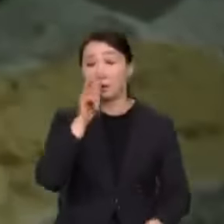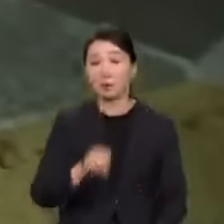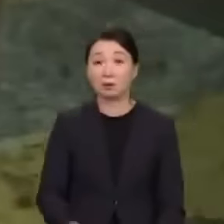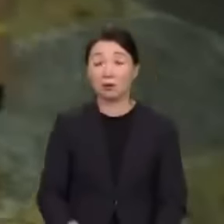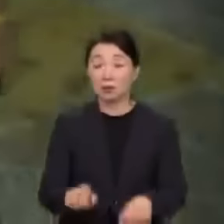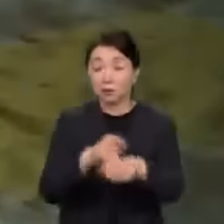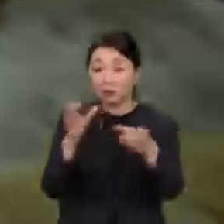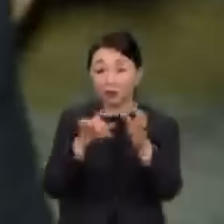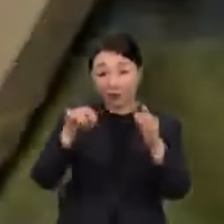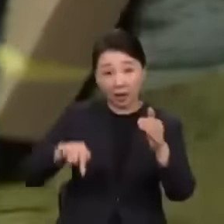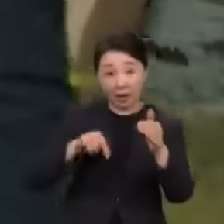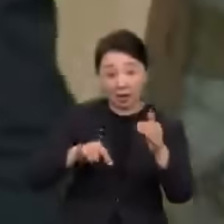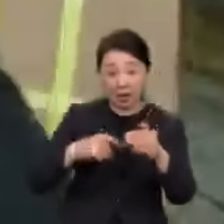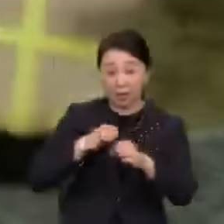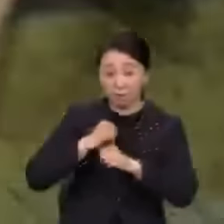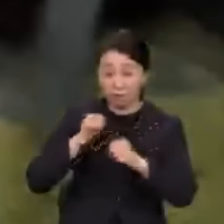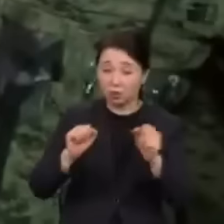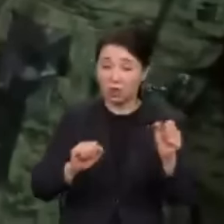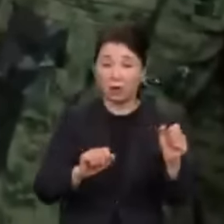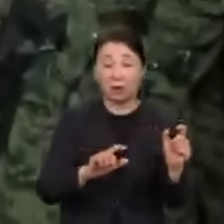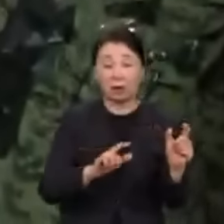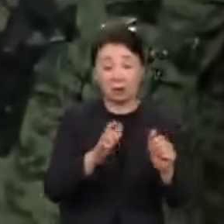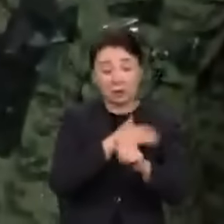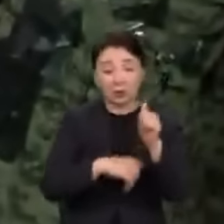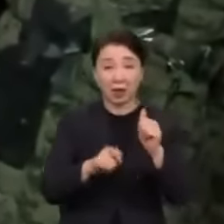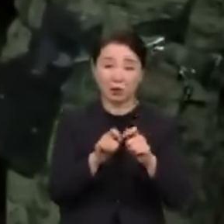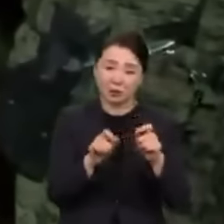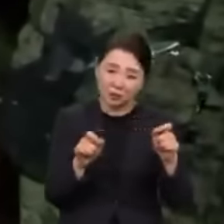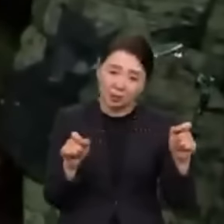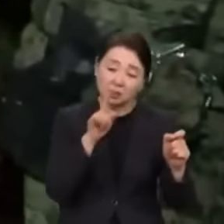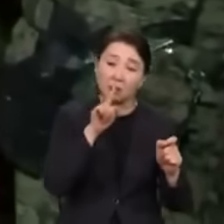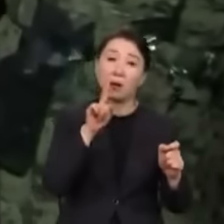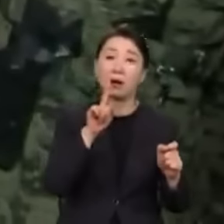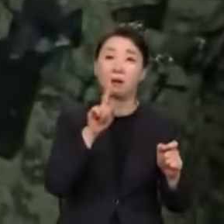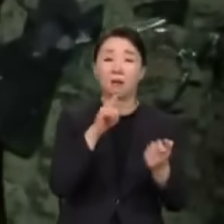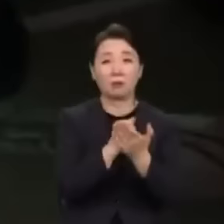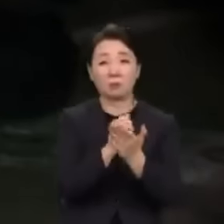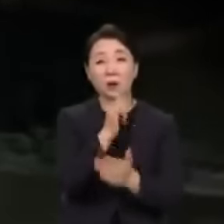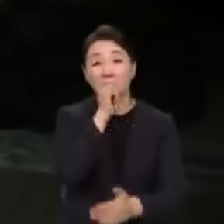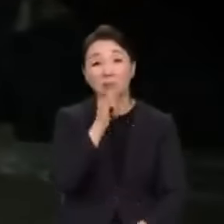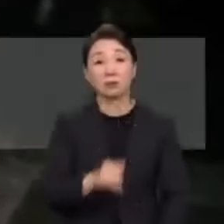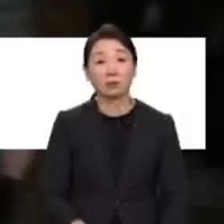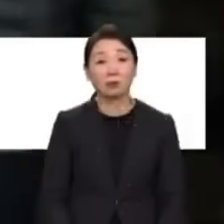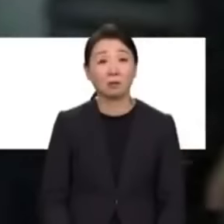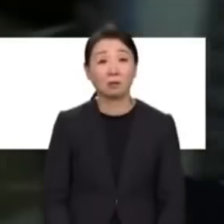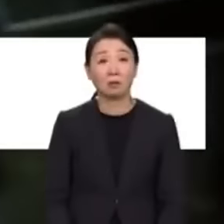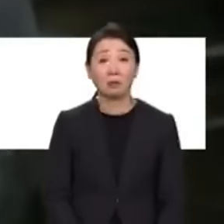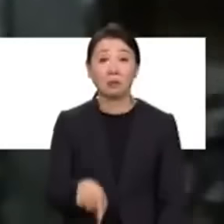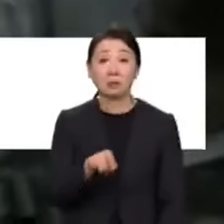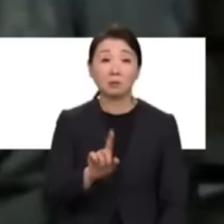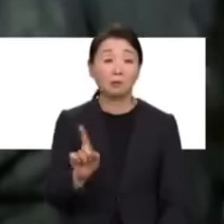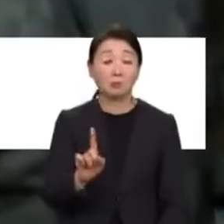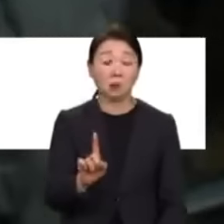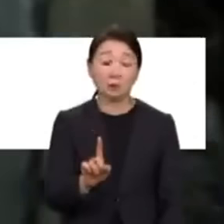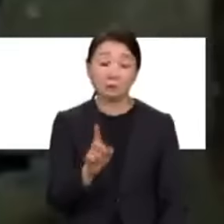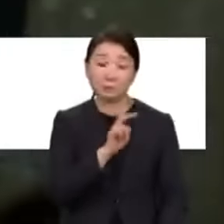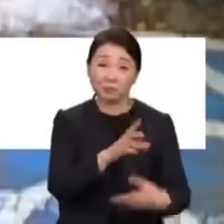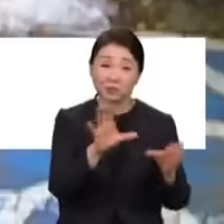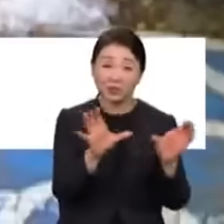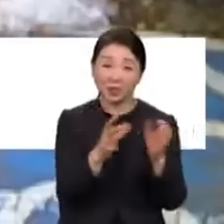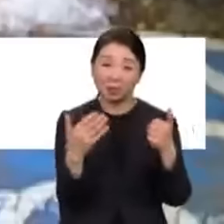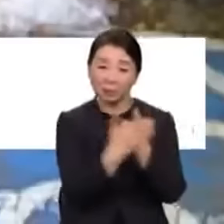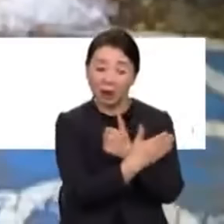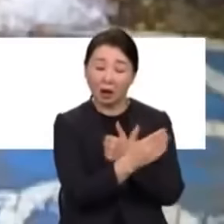특전사 내부에선 군사 상황이 길게 갈 수 있겠다는 말이 돌았습니다. 이거는 단순히 야당 언포용이